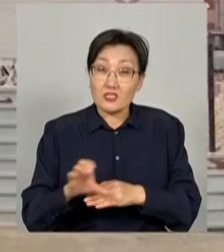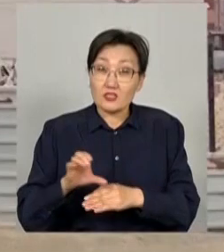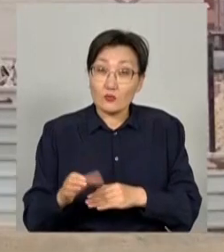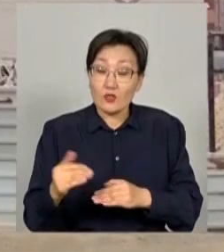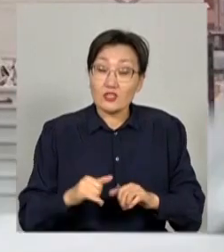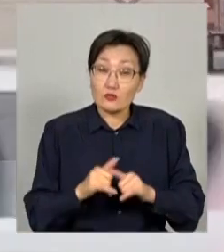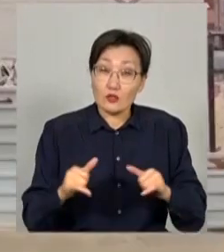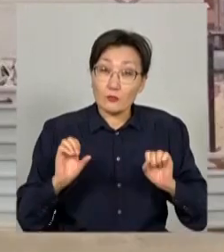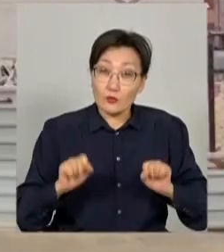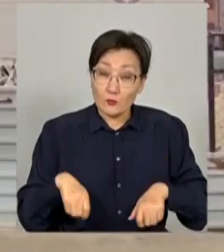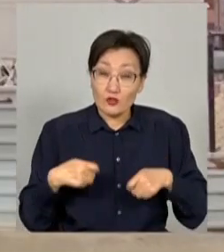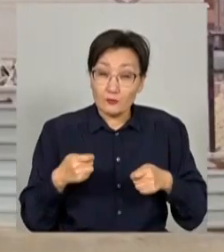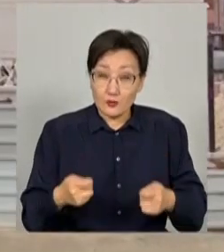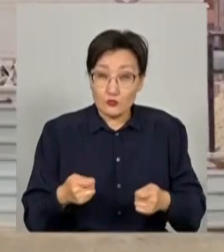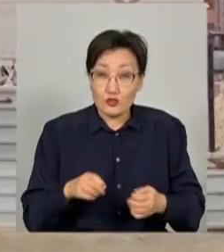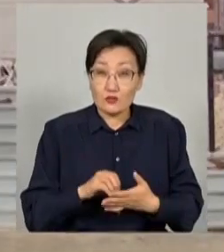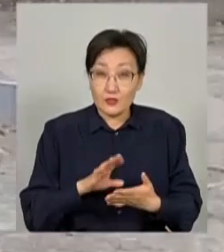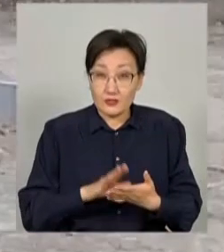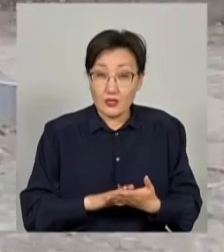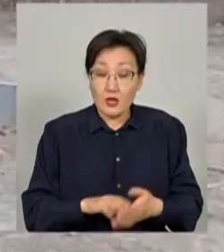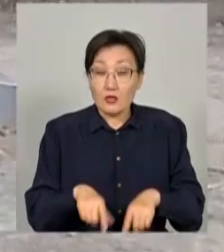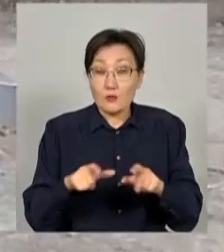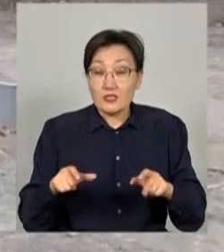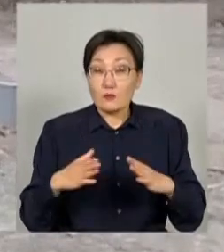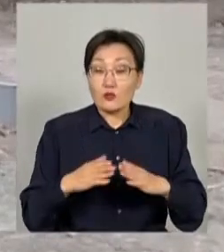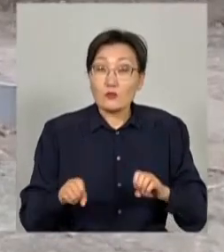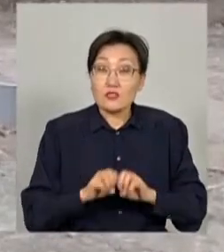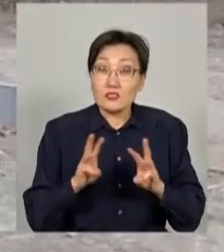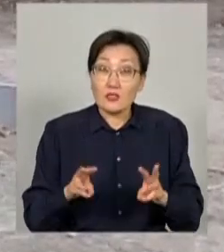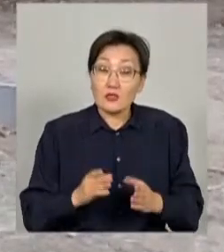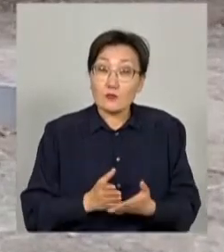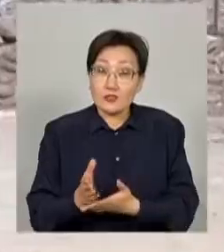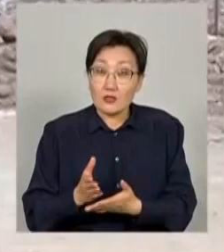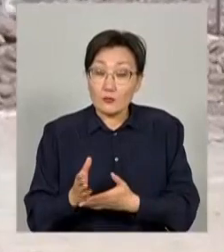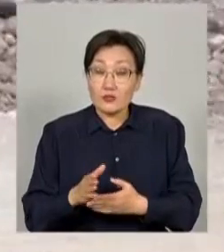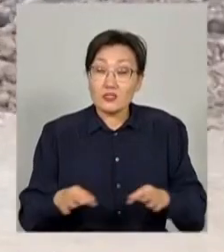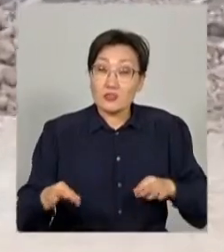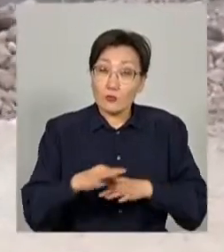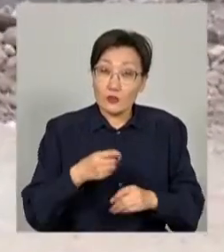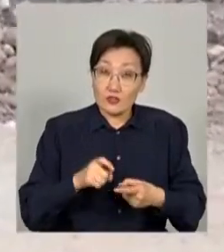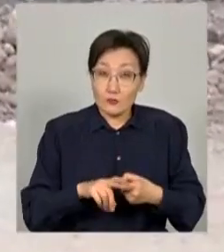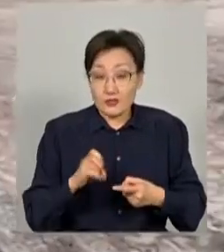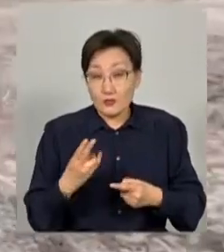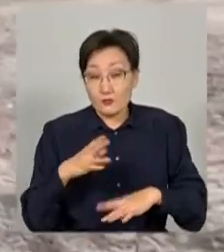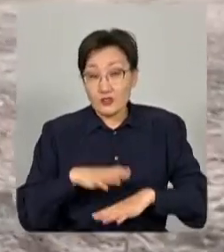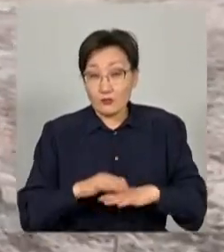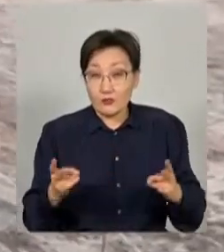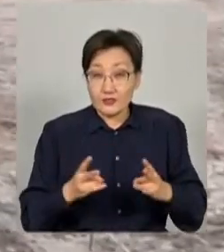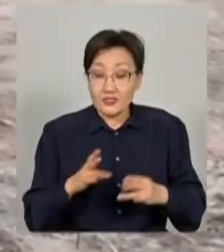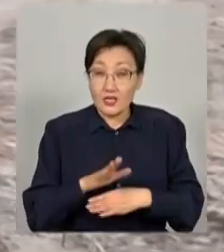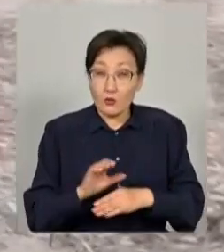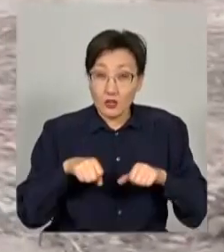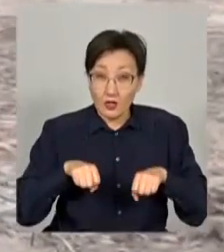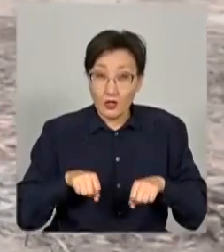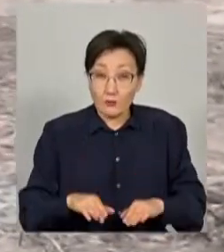олардың дамуына мүмкіндік беру үшін белгіленбек. Азаматтарды баспанамен қамтуға бағытталған бастамаға қатысты ұлттық банк тиісті қаулы